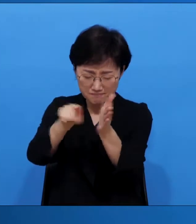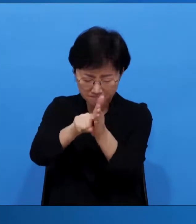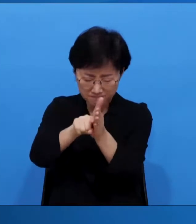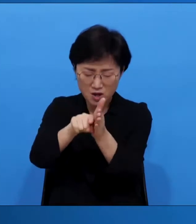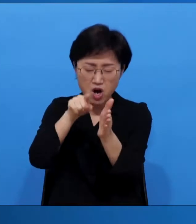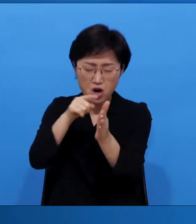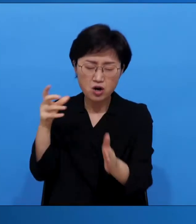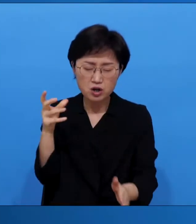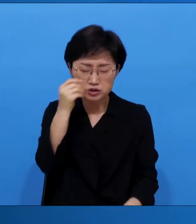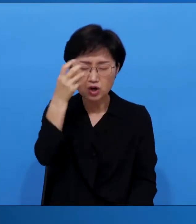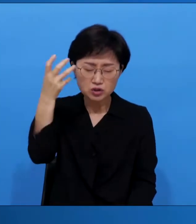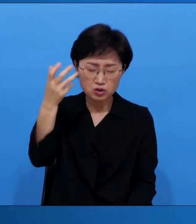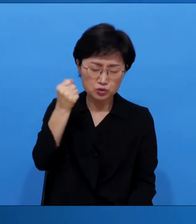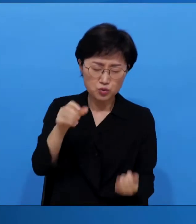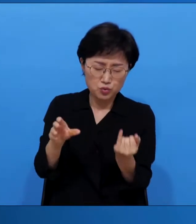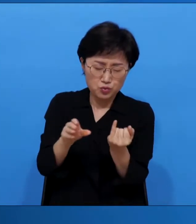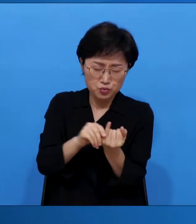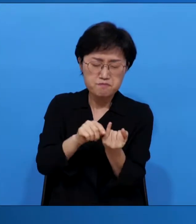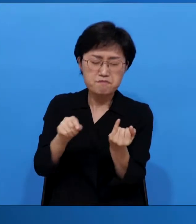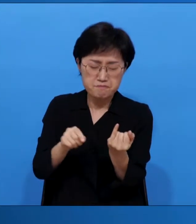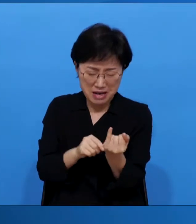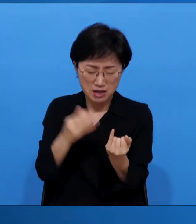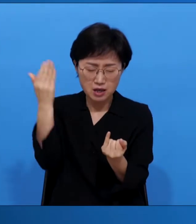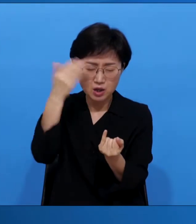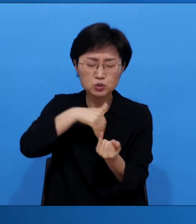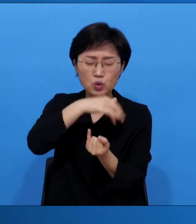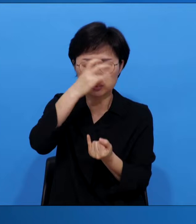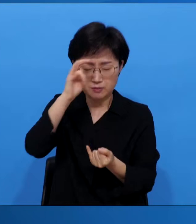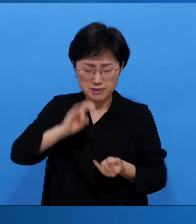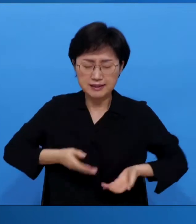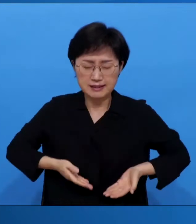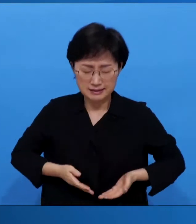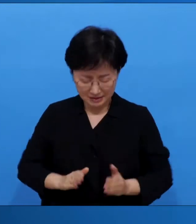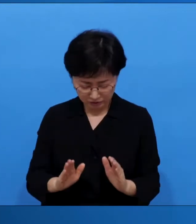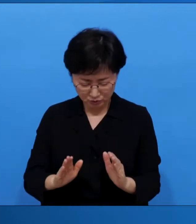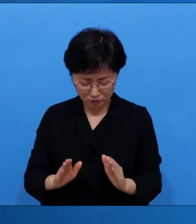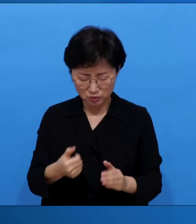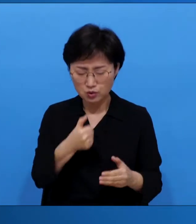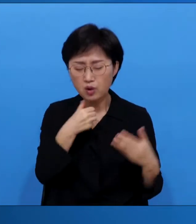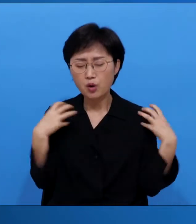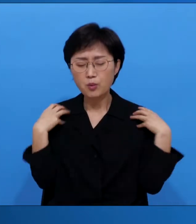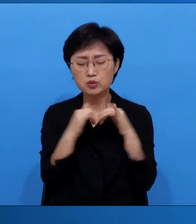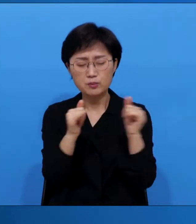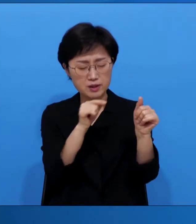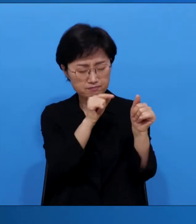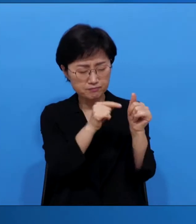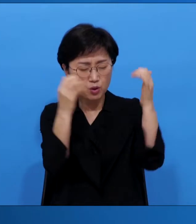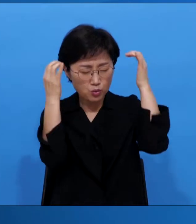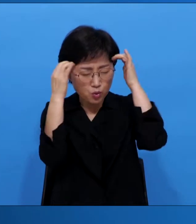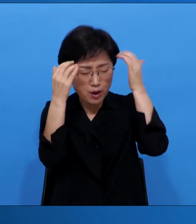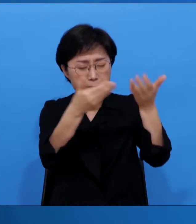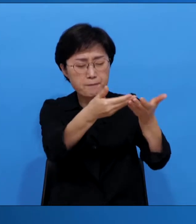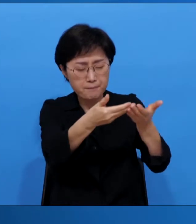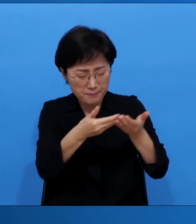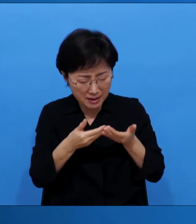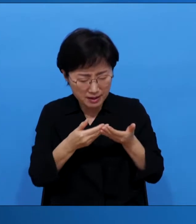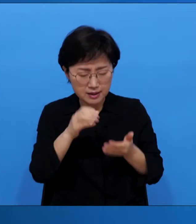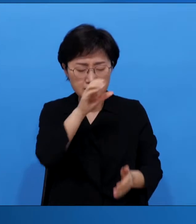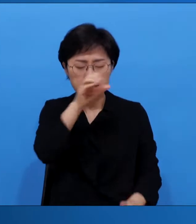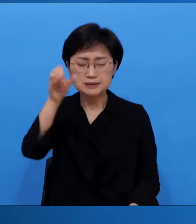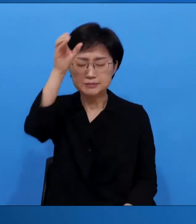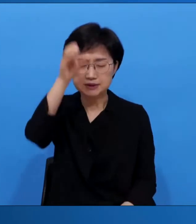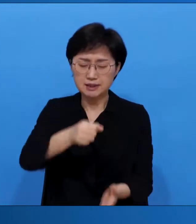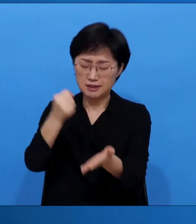그리스도를 믿사오니 이는 성령으로 잉태하사 동정녀 마리아에게 나시고 본디오 빌라도에게